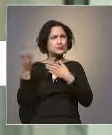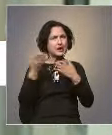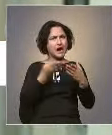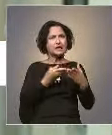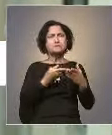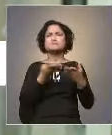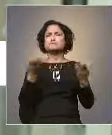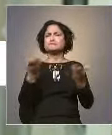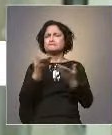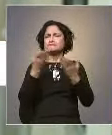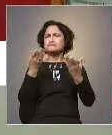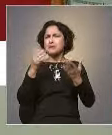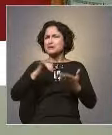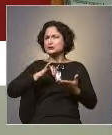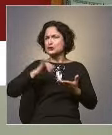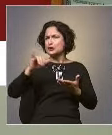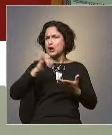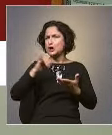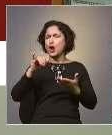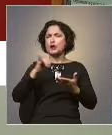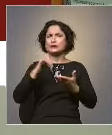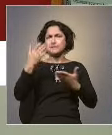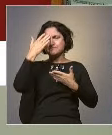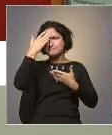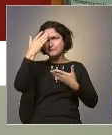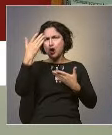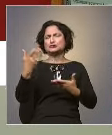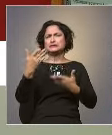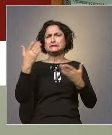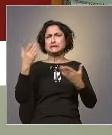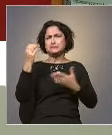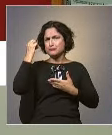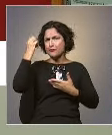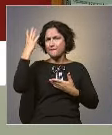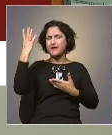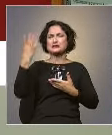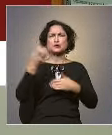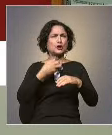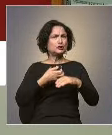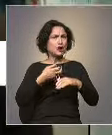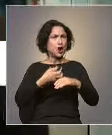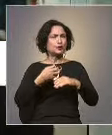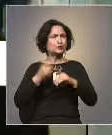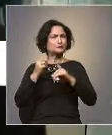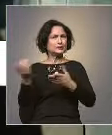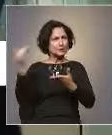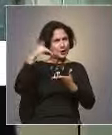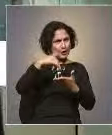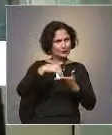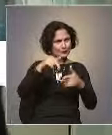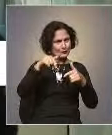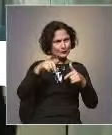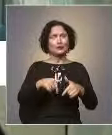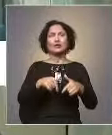университетски преподаватели, почетни доктори на Пловдивския университет, които, ако ни позволи ситуацията, ще бъдат